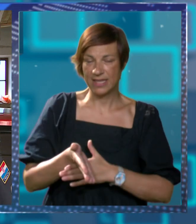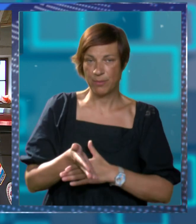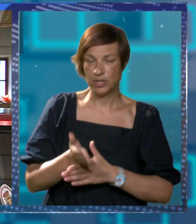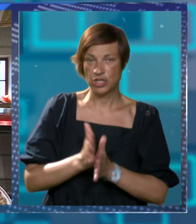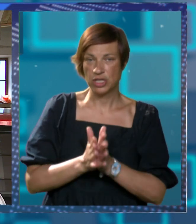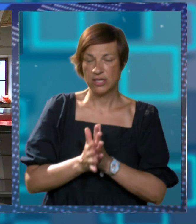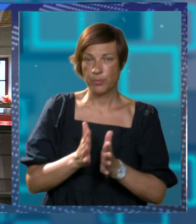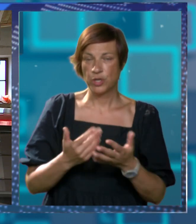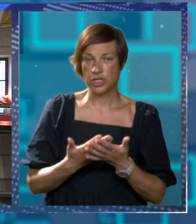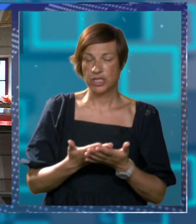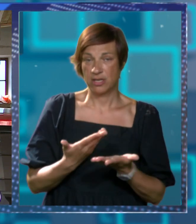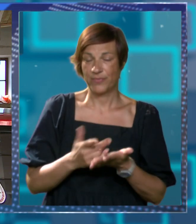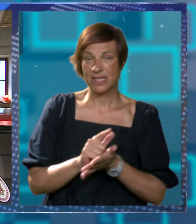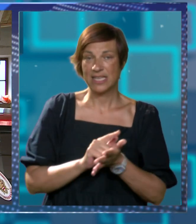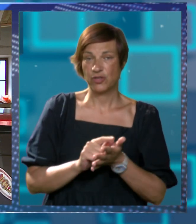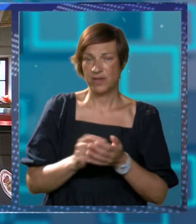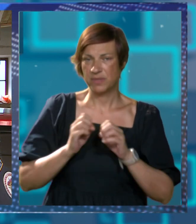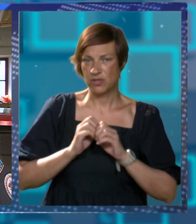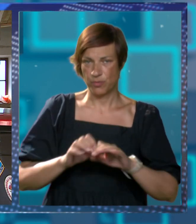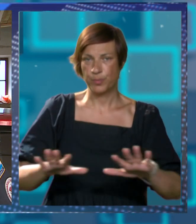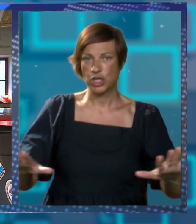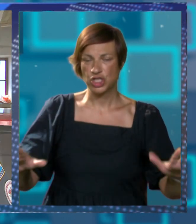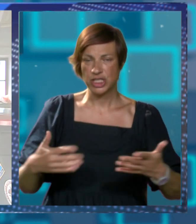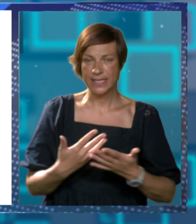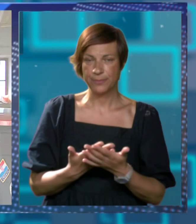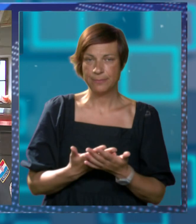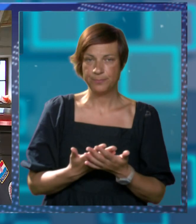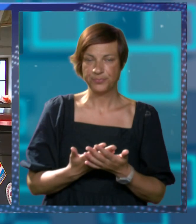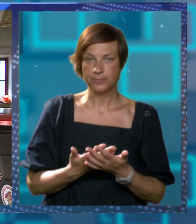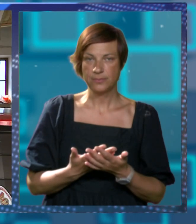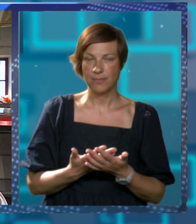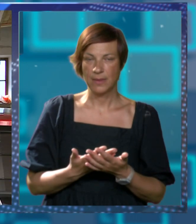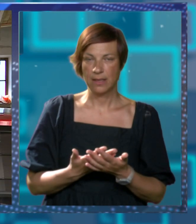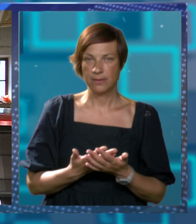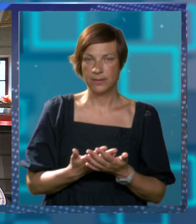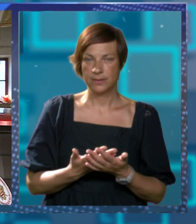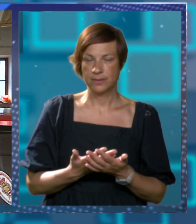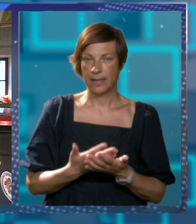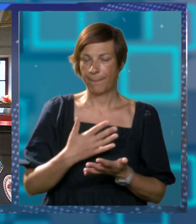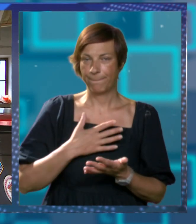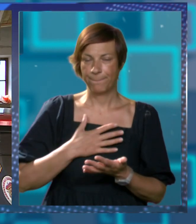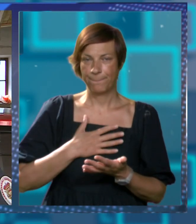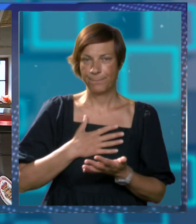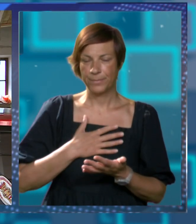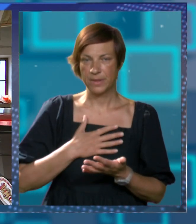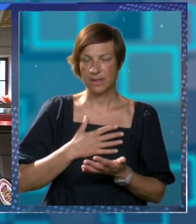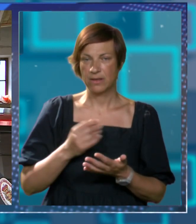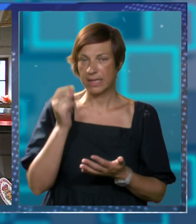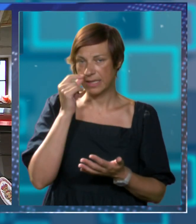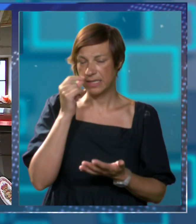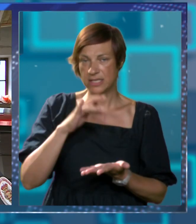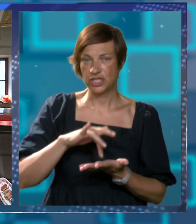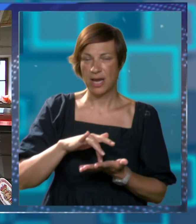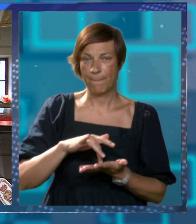došli do požara, on se za to vrijeme dosta razbukta. Drugi vid koji mi